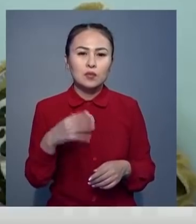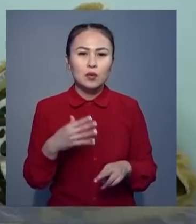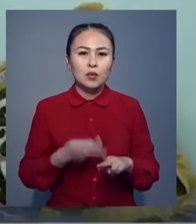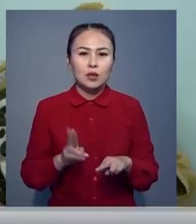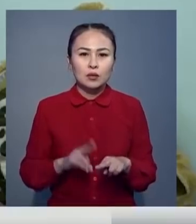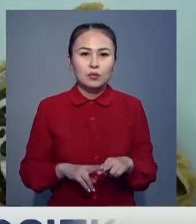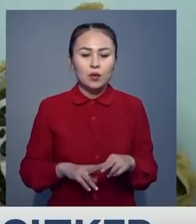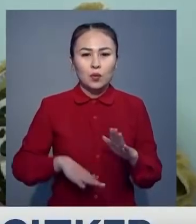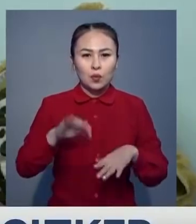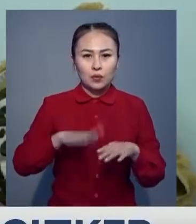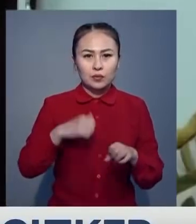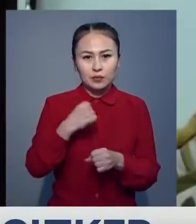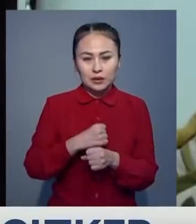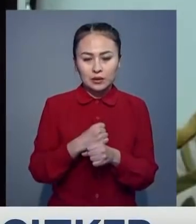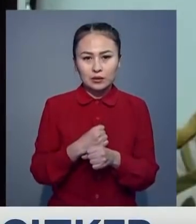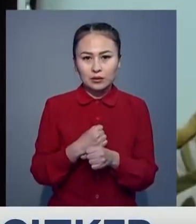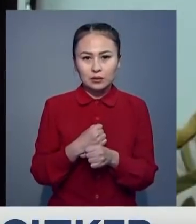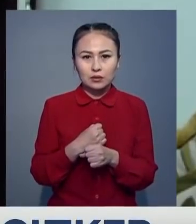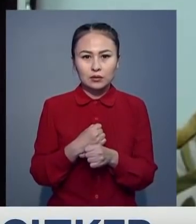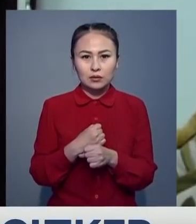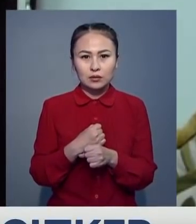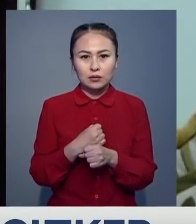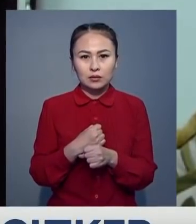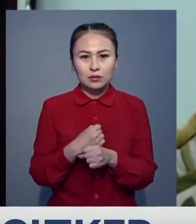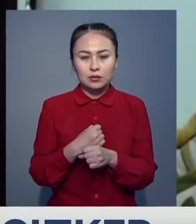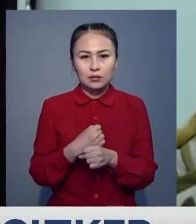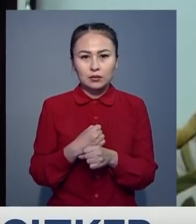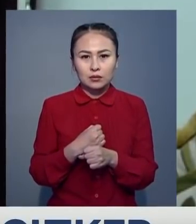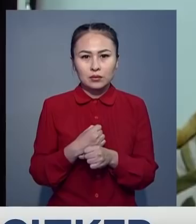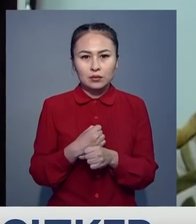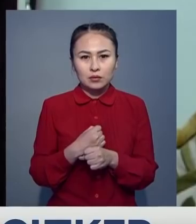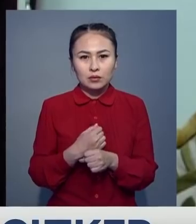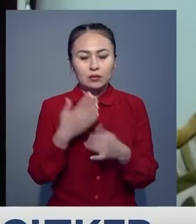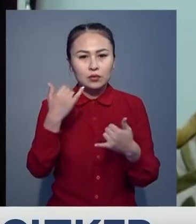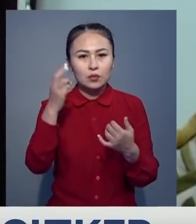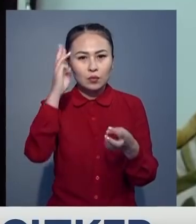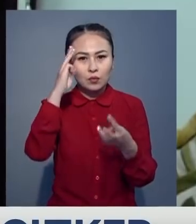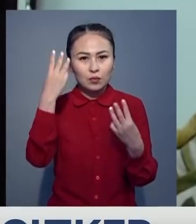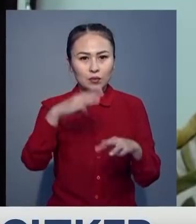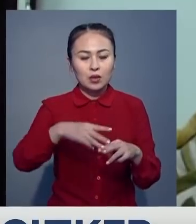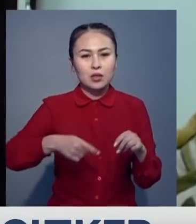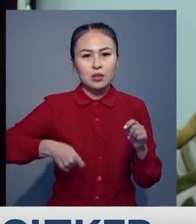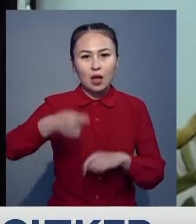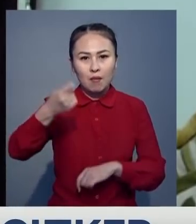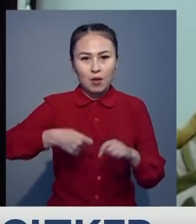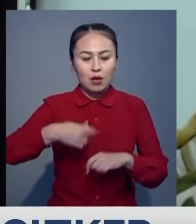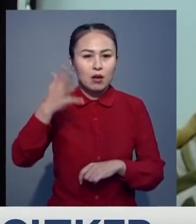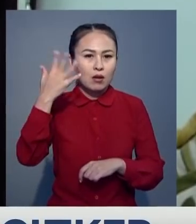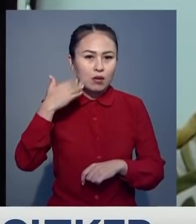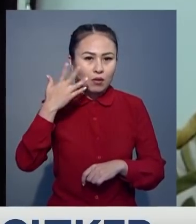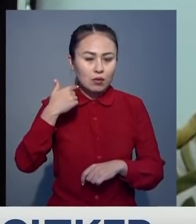Және қолдан жасалынған жуып ала береді. Қазір заманауи замок салынып, оңай